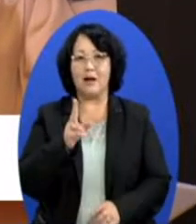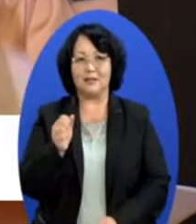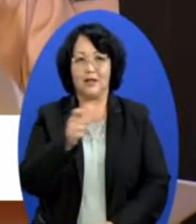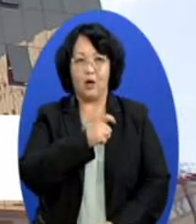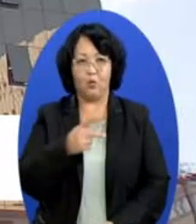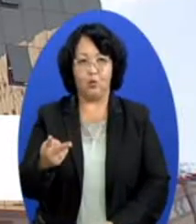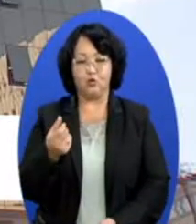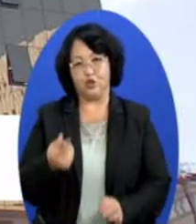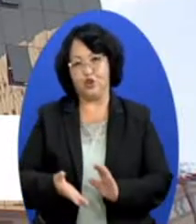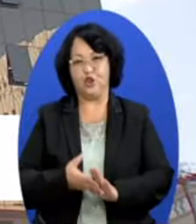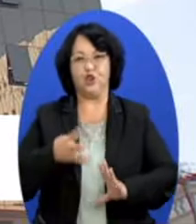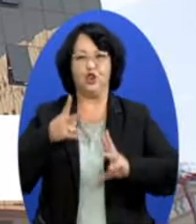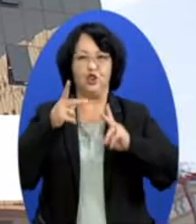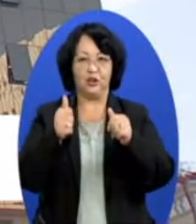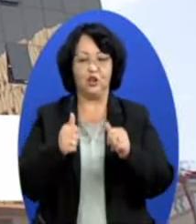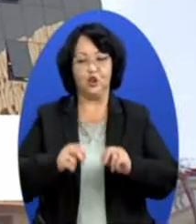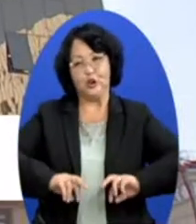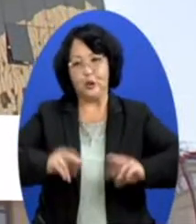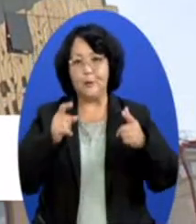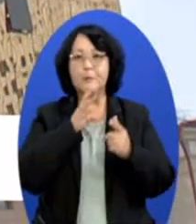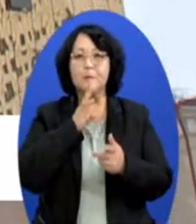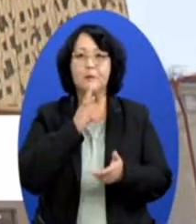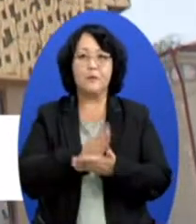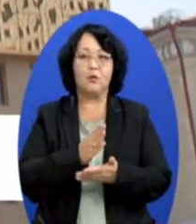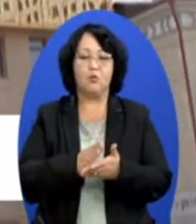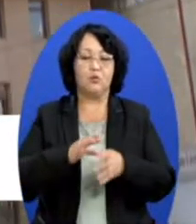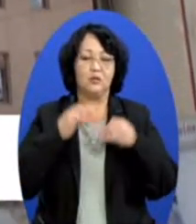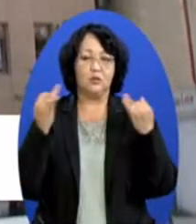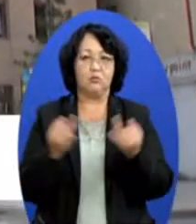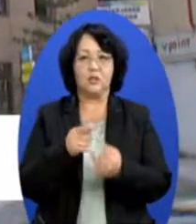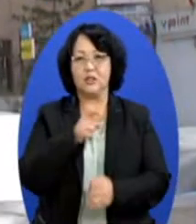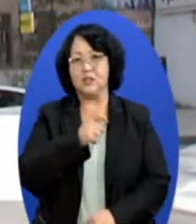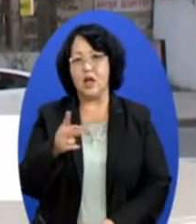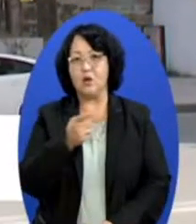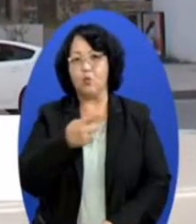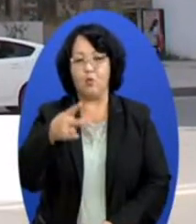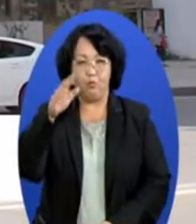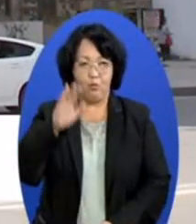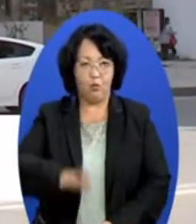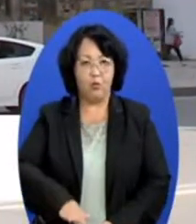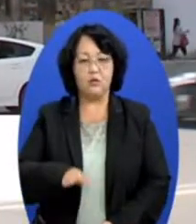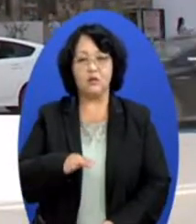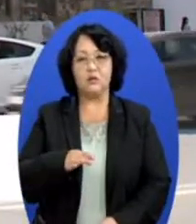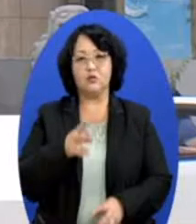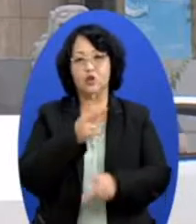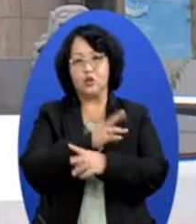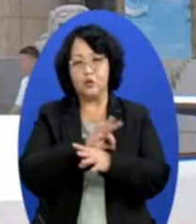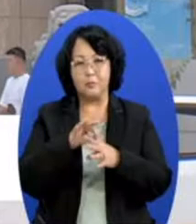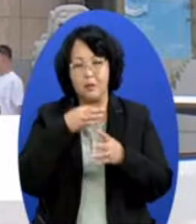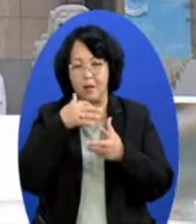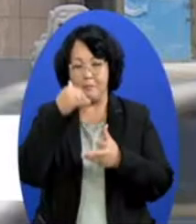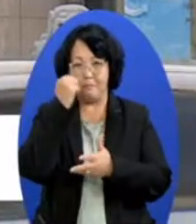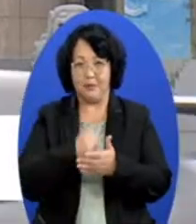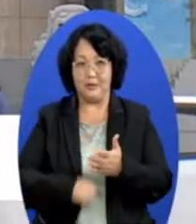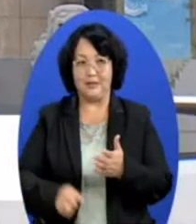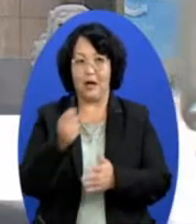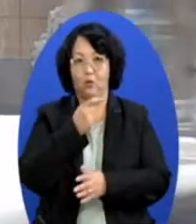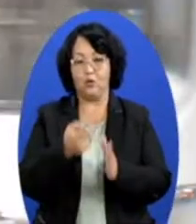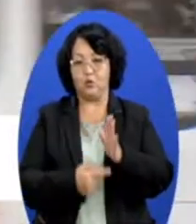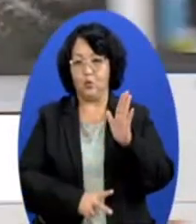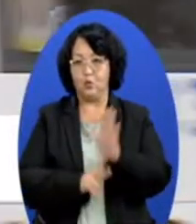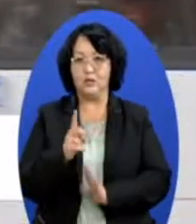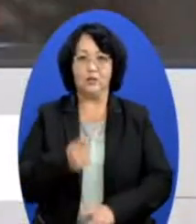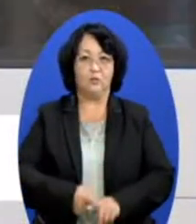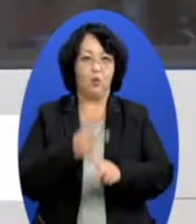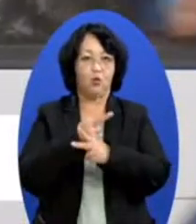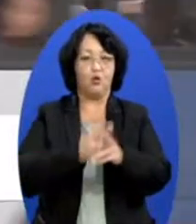аяараа өөрчлөлт шинжилтэд орохоор байна. Улсын хурал зээлийн хүү бууруулах стратеги хэлэлцсэн баталснаар санхүүгийн их ус өр нэмэгдэж хууль эрх зүйн